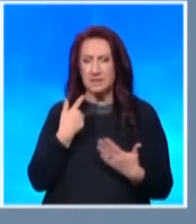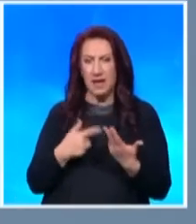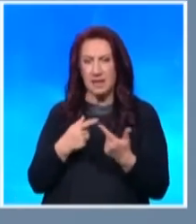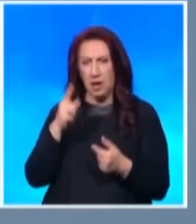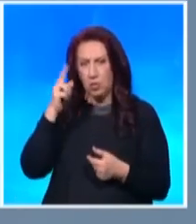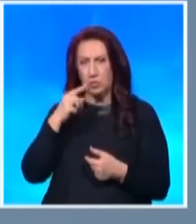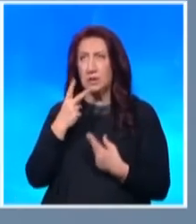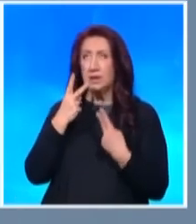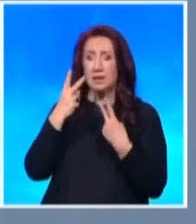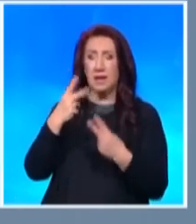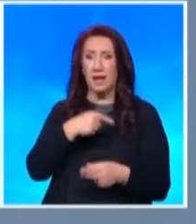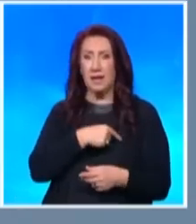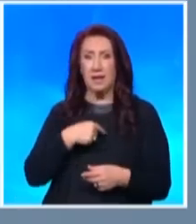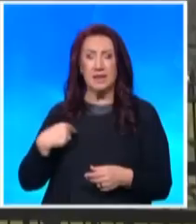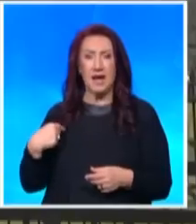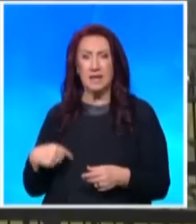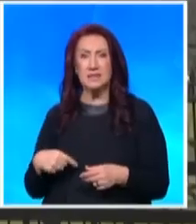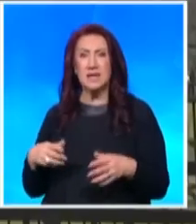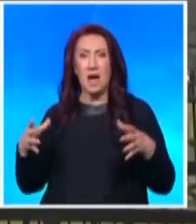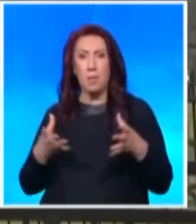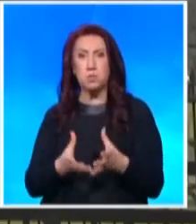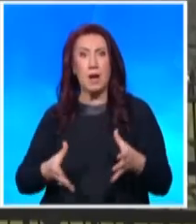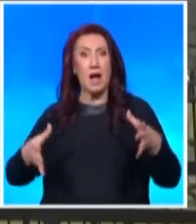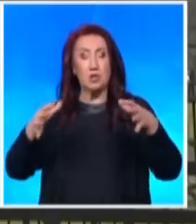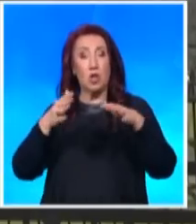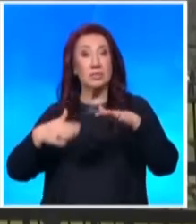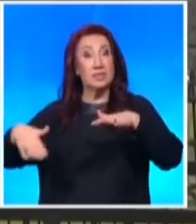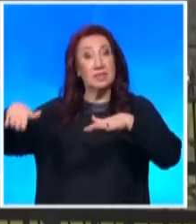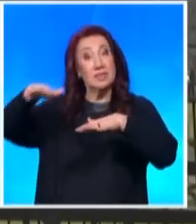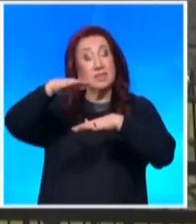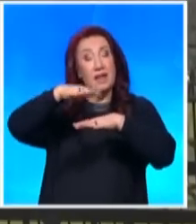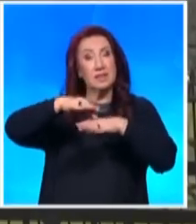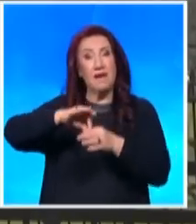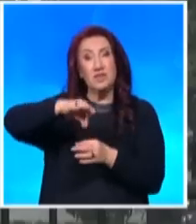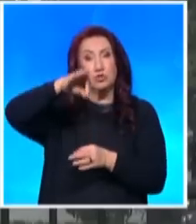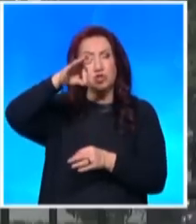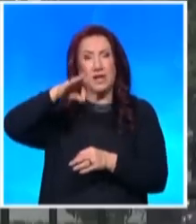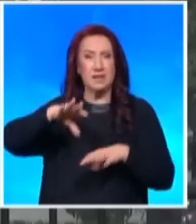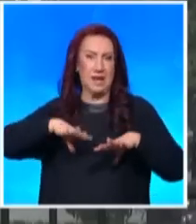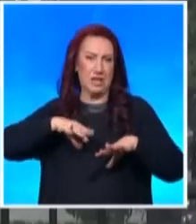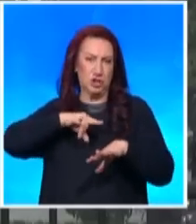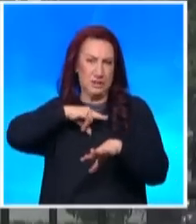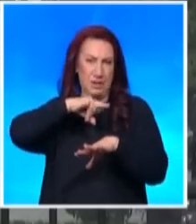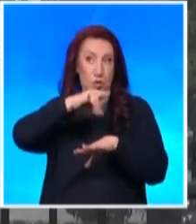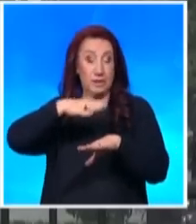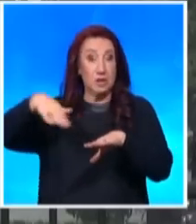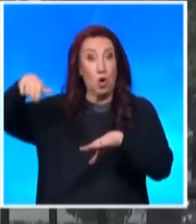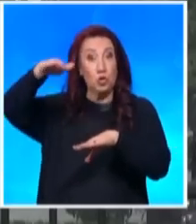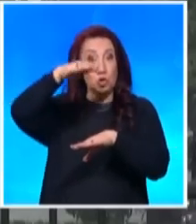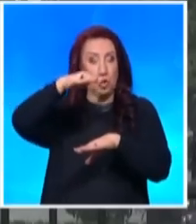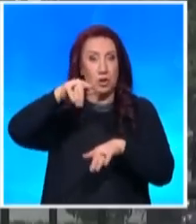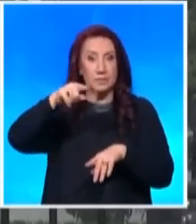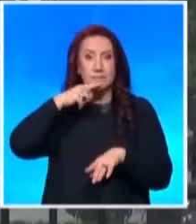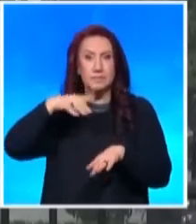балон, реещ се над височината на гражданските самолети. Той е преминал и над район, където се намира едно от общо